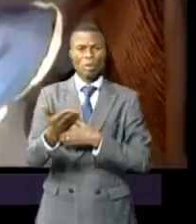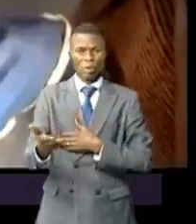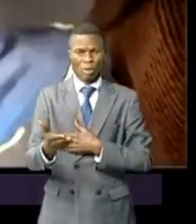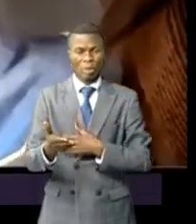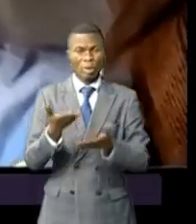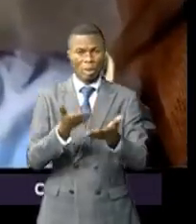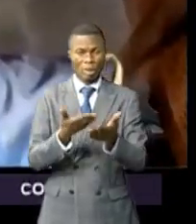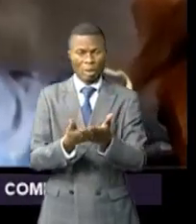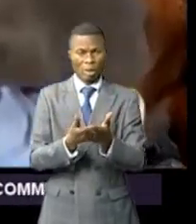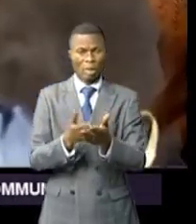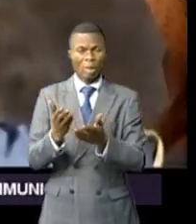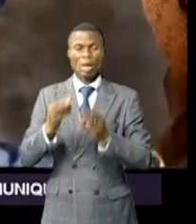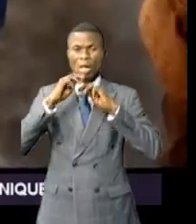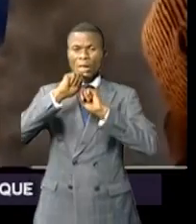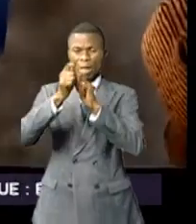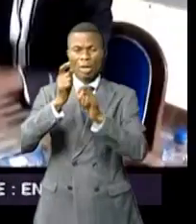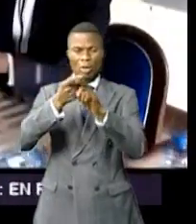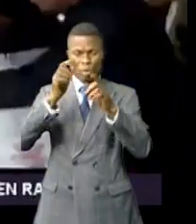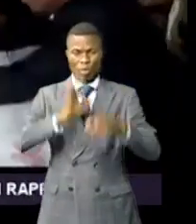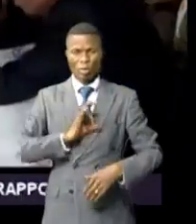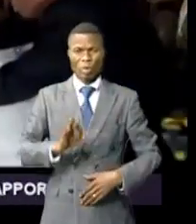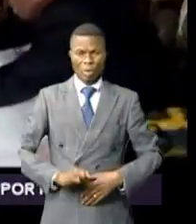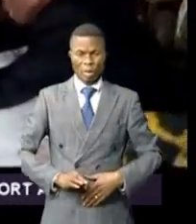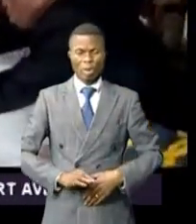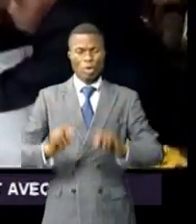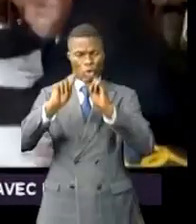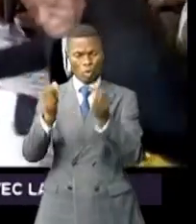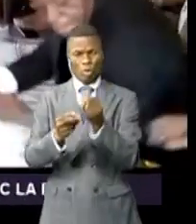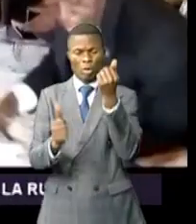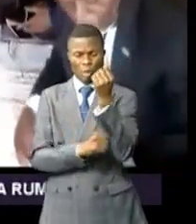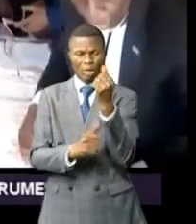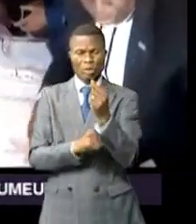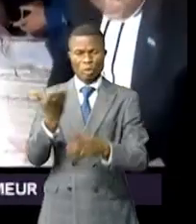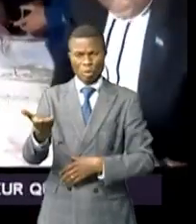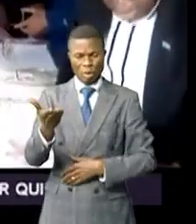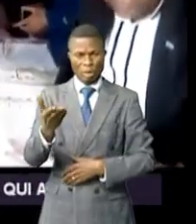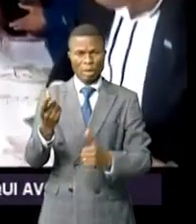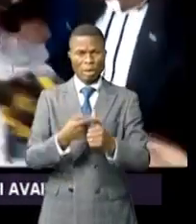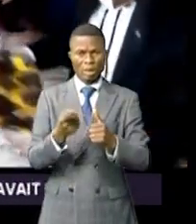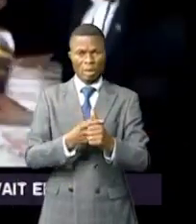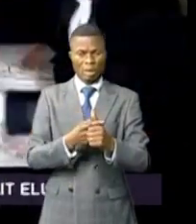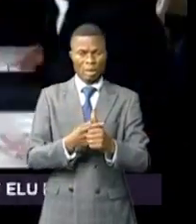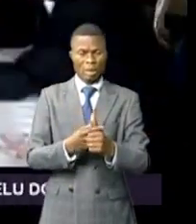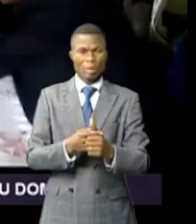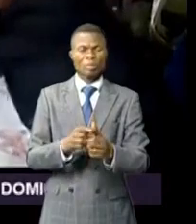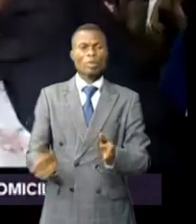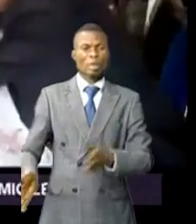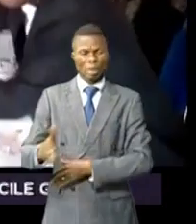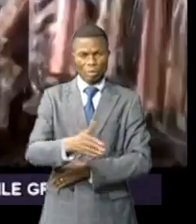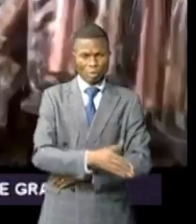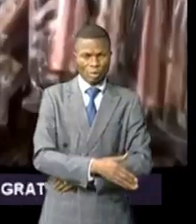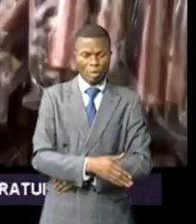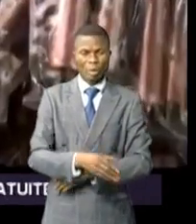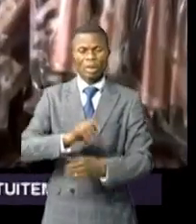Celle-ci était porteuse d'un don du chef de l'État destiné à cette catégorie sociale. Il s'agit des cannes blanches, des pannes, des